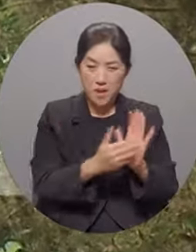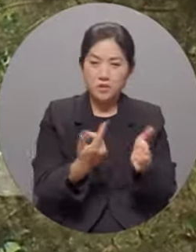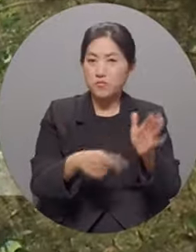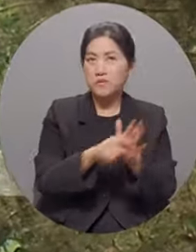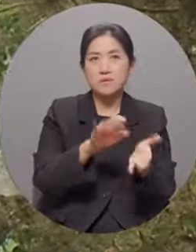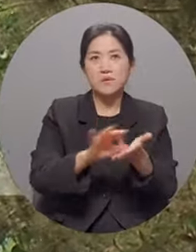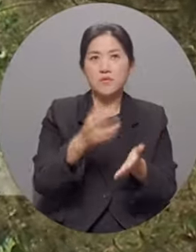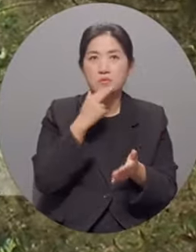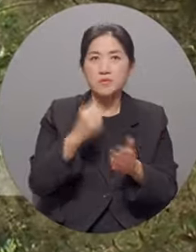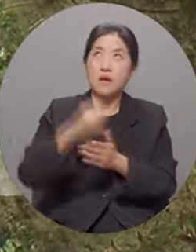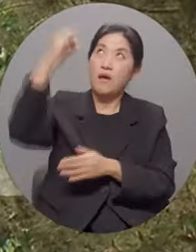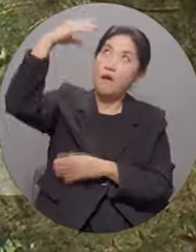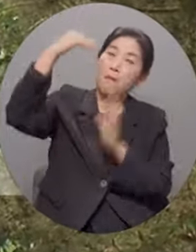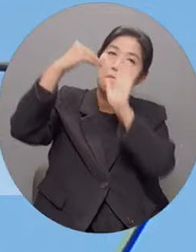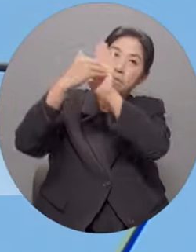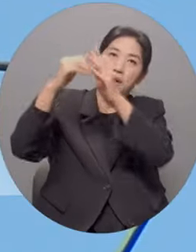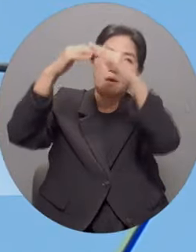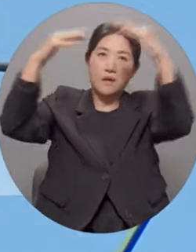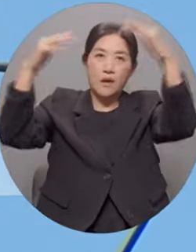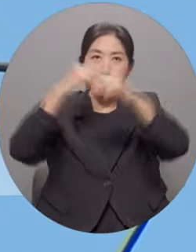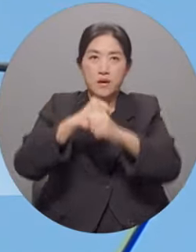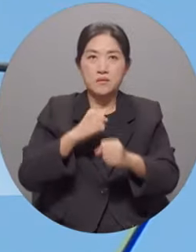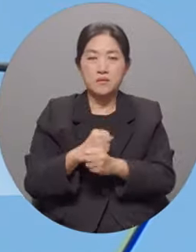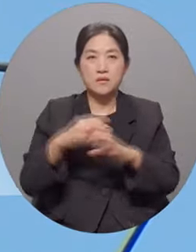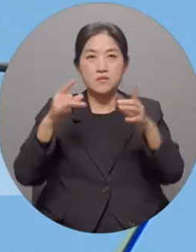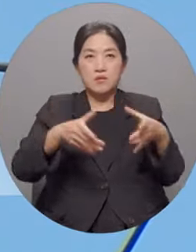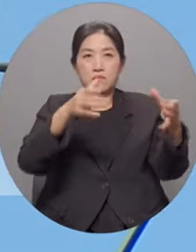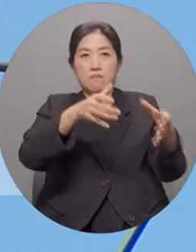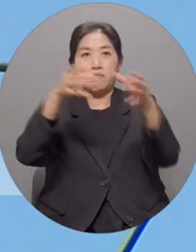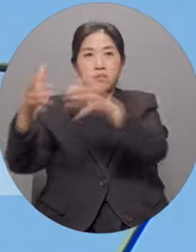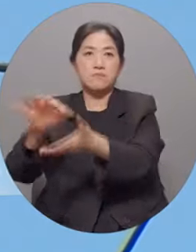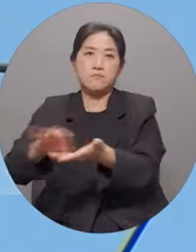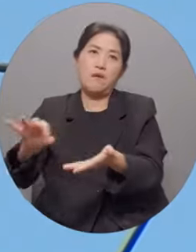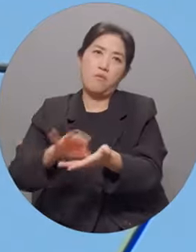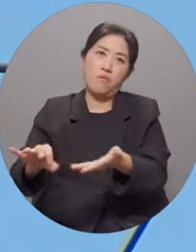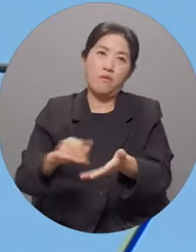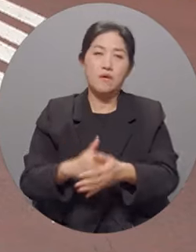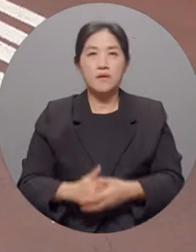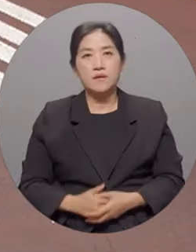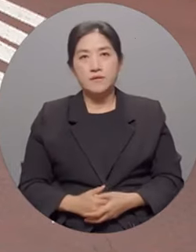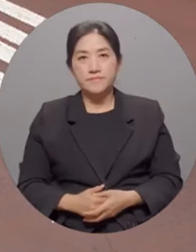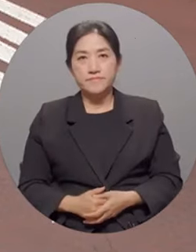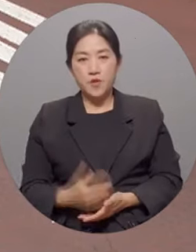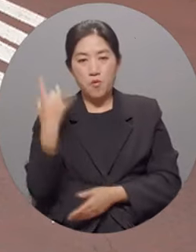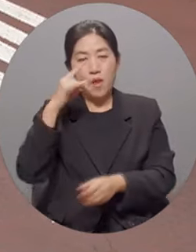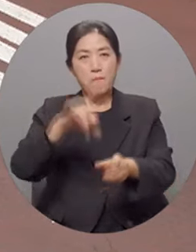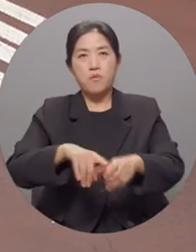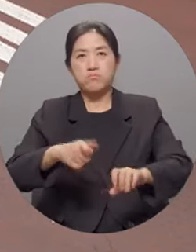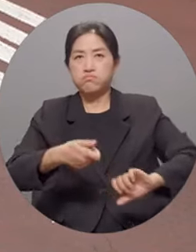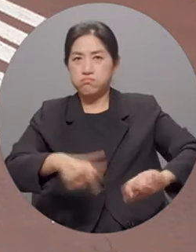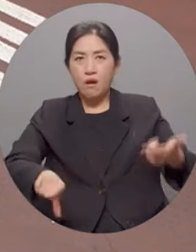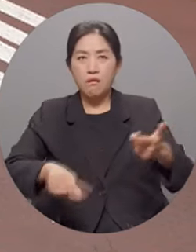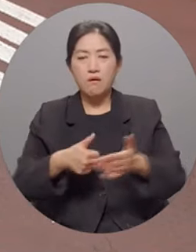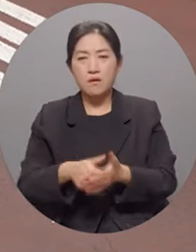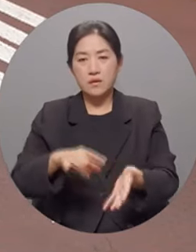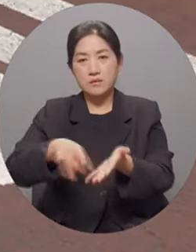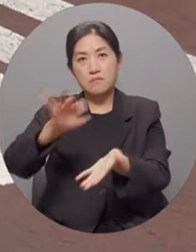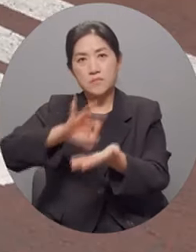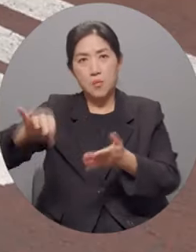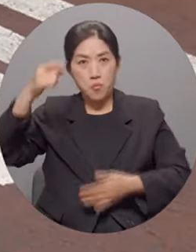가려주는 캐노피를 만들거나 전신주 옮긴 구청도 있었습니다. 당초 목적과 다르게 세금이 쓰인